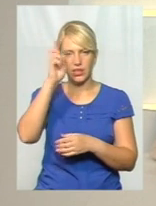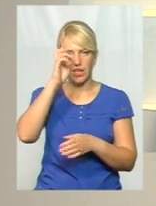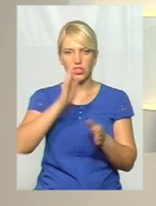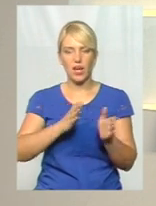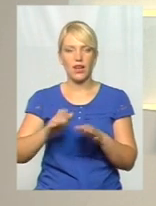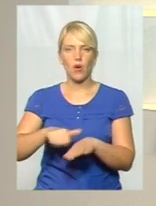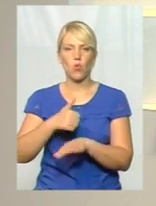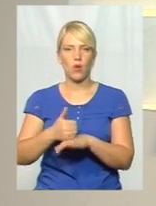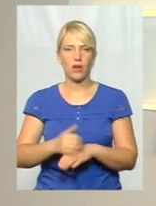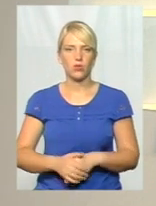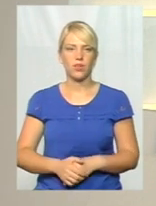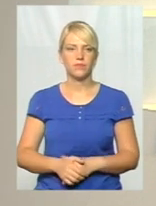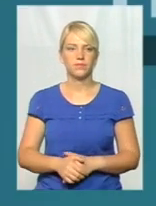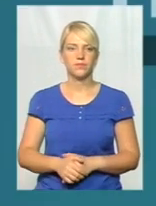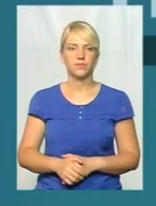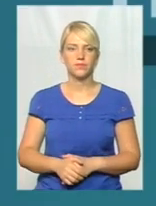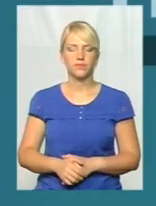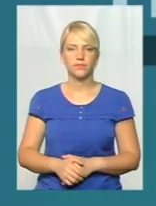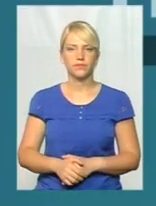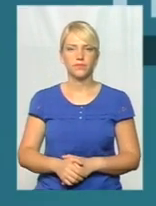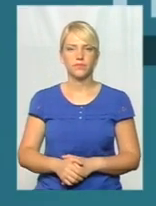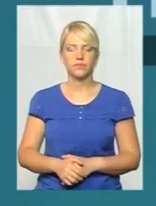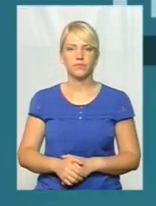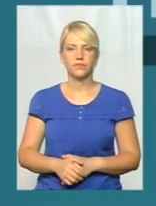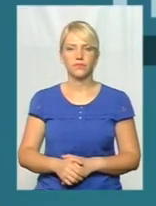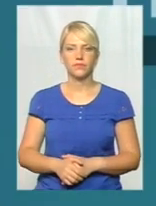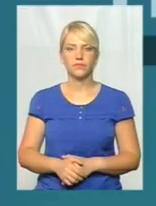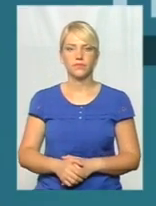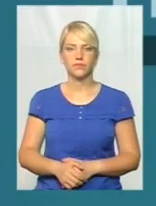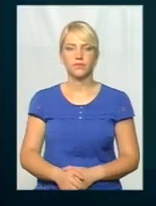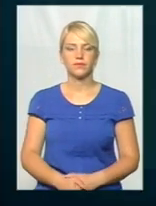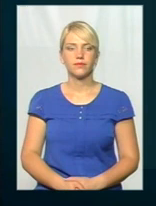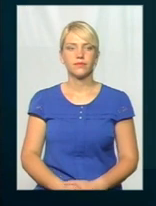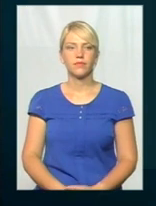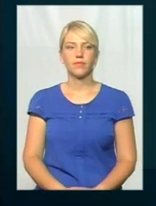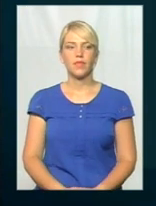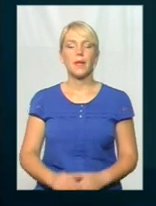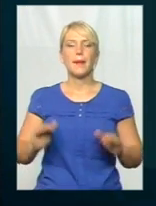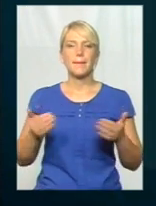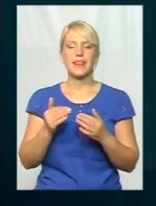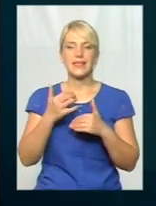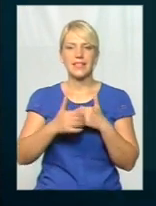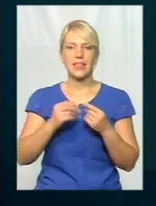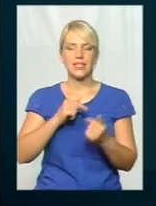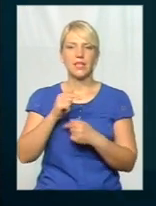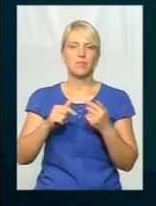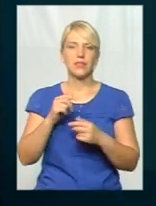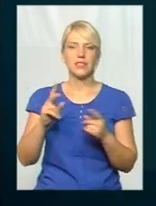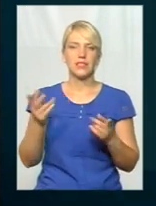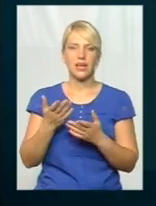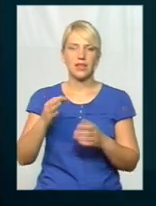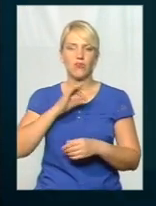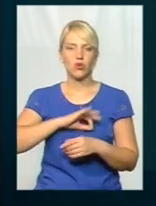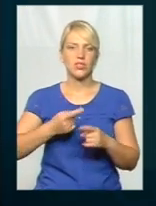телефоном. Пропоную послухати. малий середній бізнес, який використовує